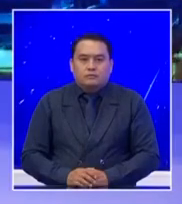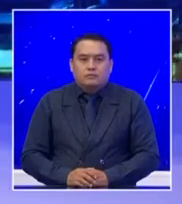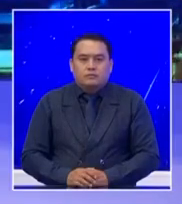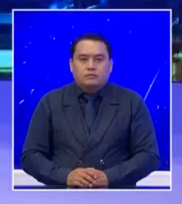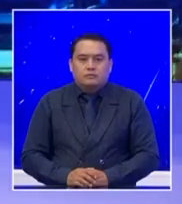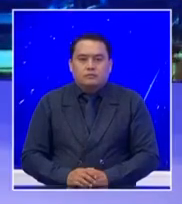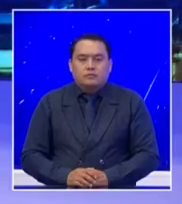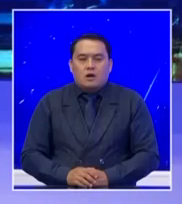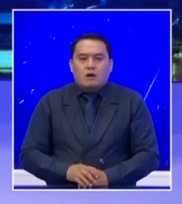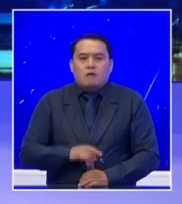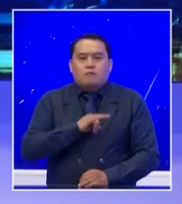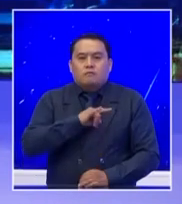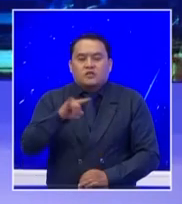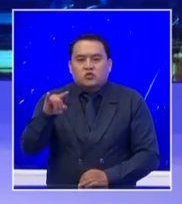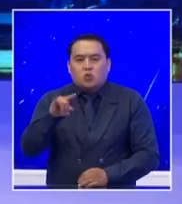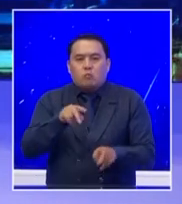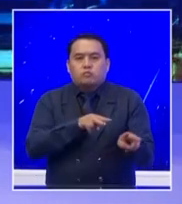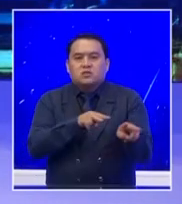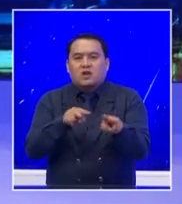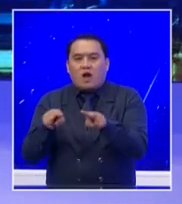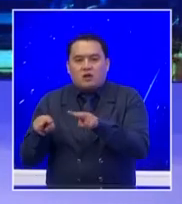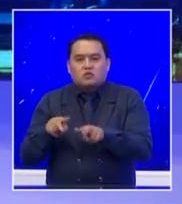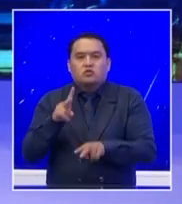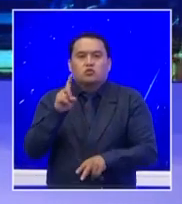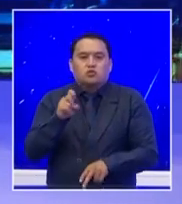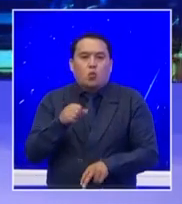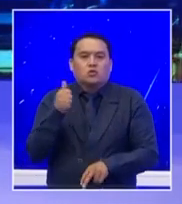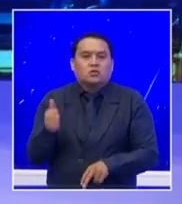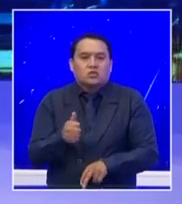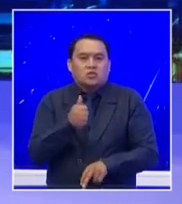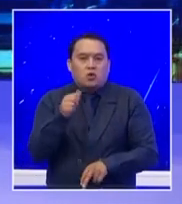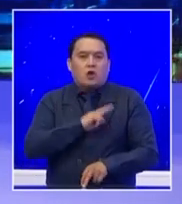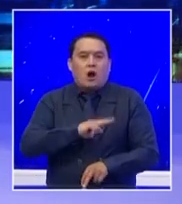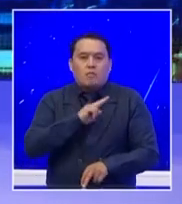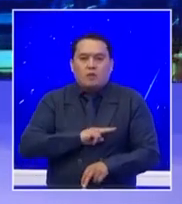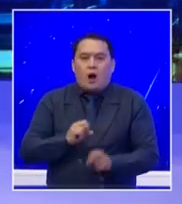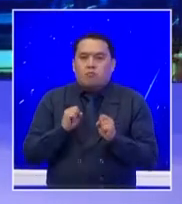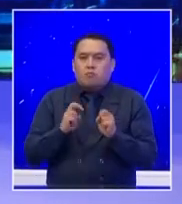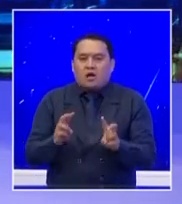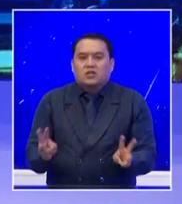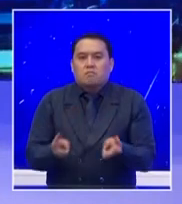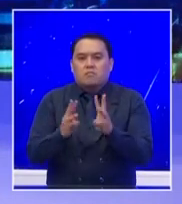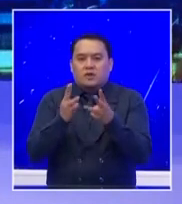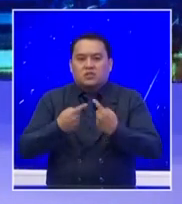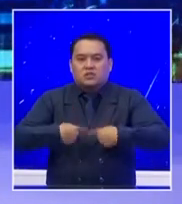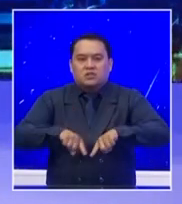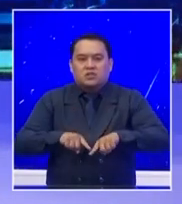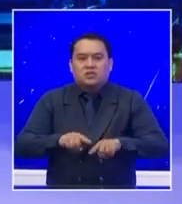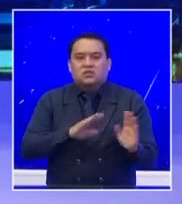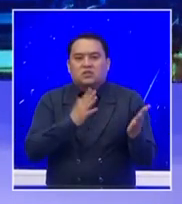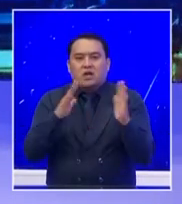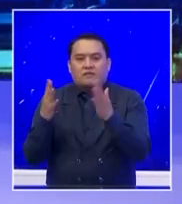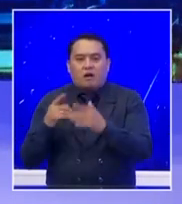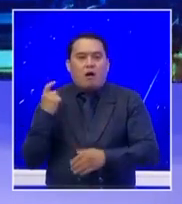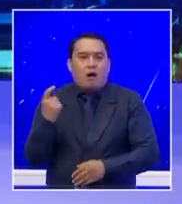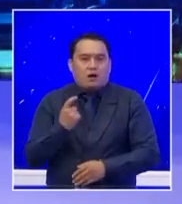Десятки вылетов и почти 100 часов налета. Такой промежуточный итог работы с начала пожароопасного периода подразделений авиалесоохраны